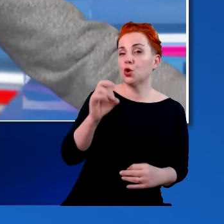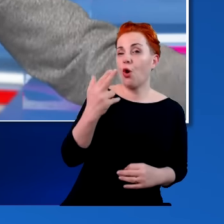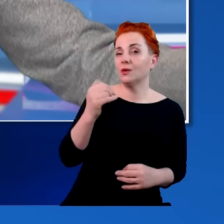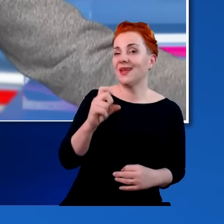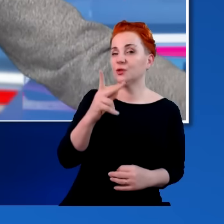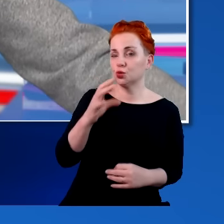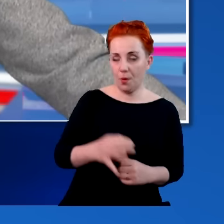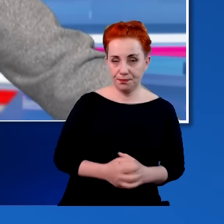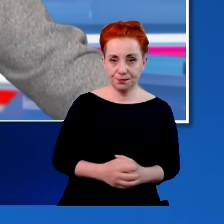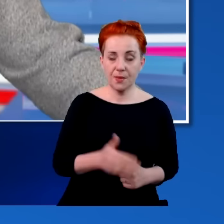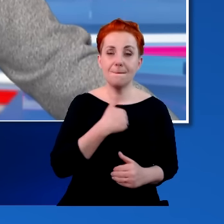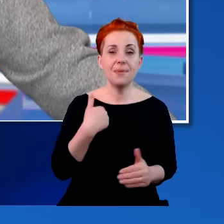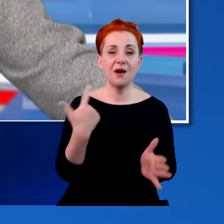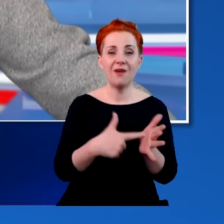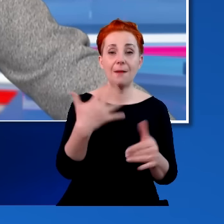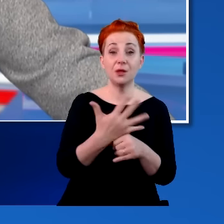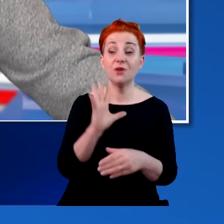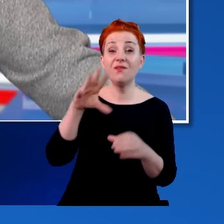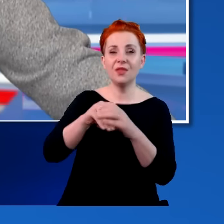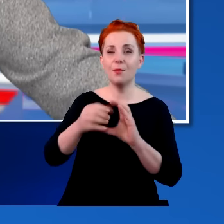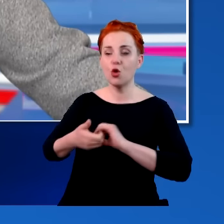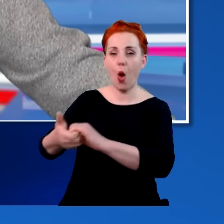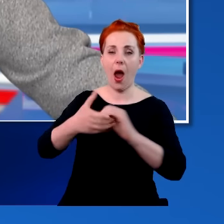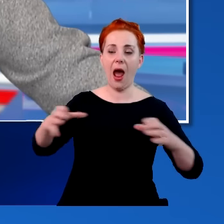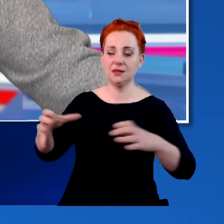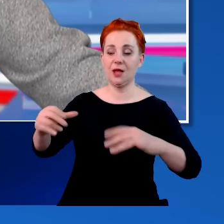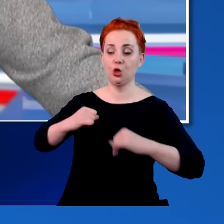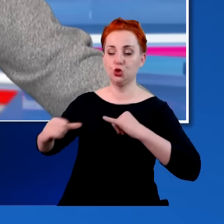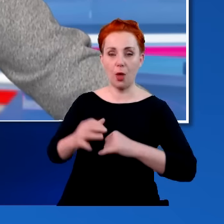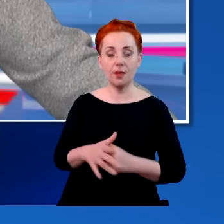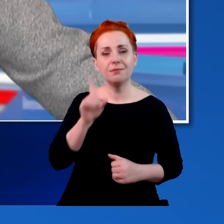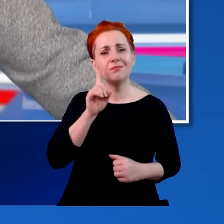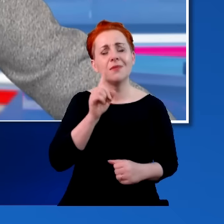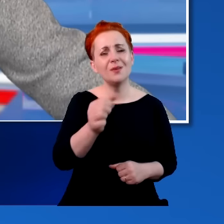2050, czyli ważny człon koalicji rządzącej. Panie pośle, czy